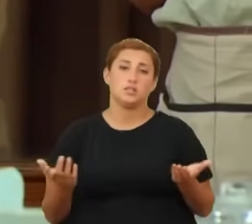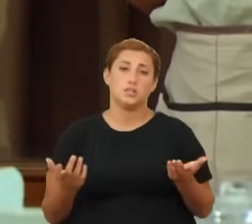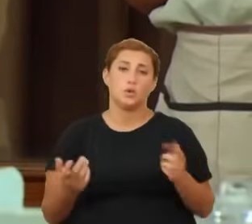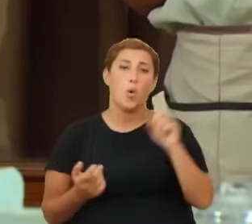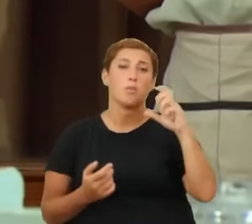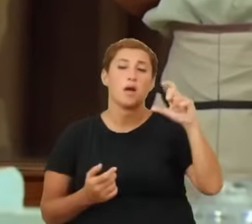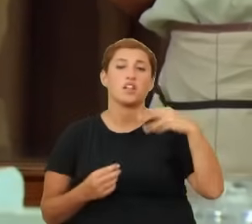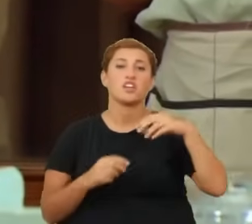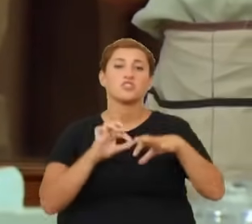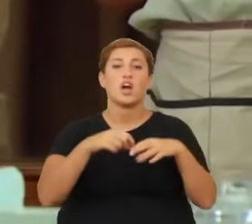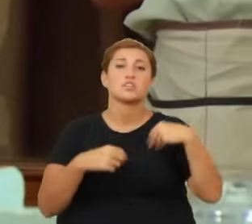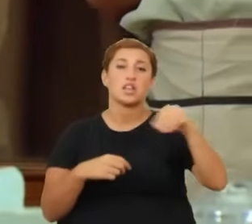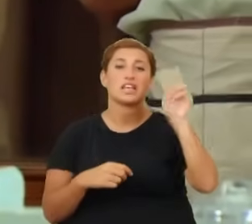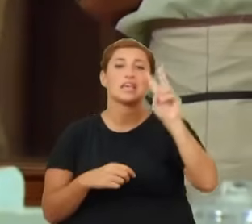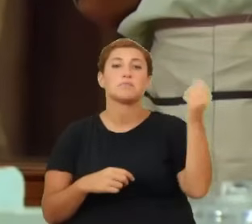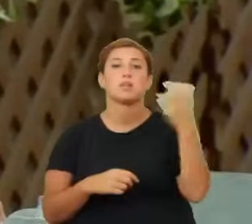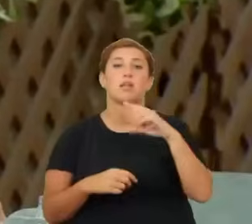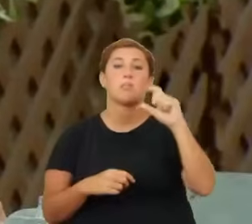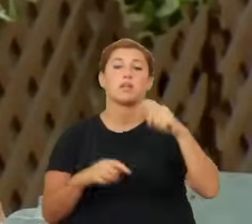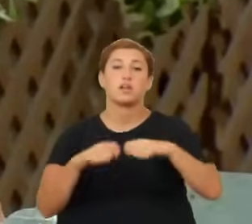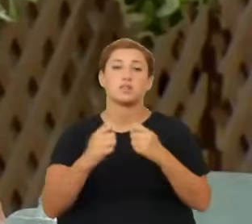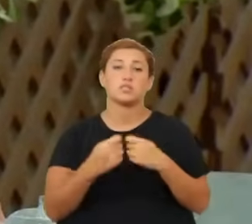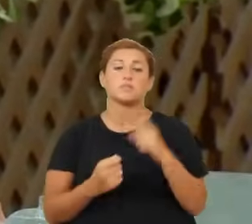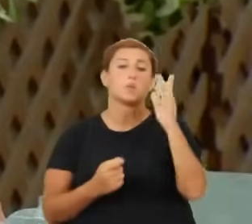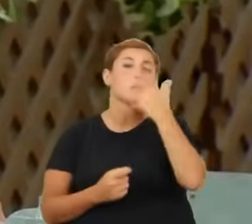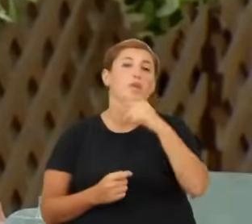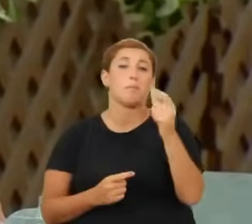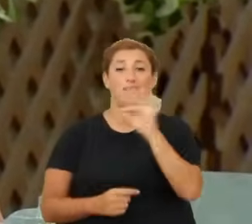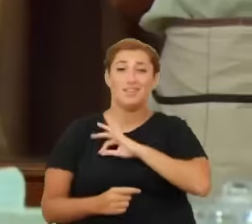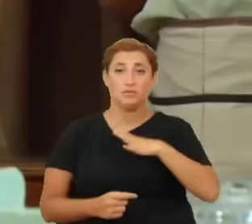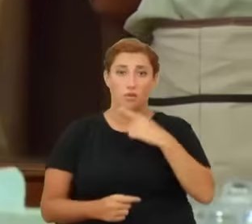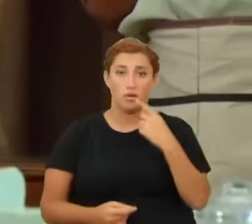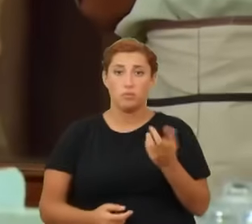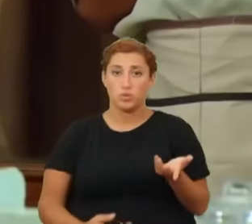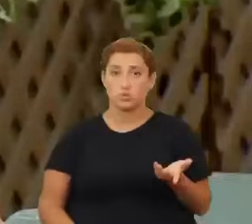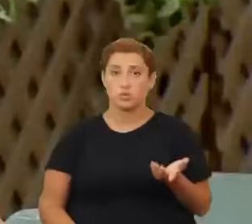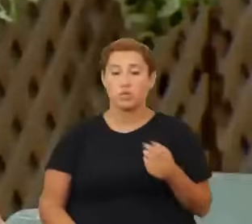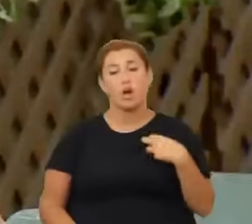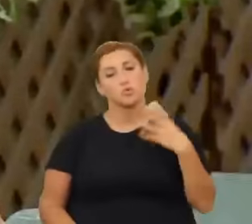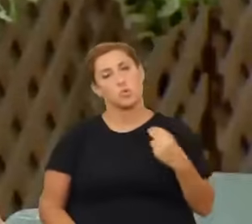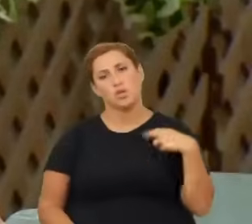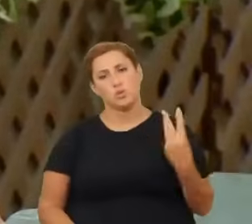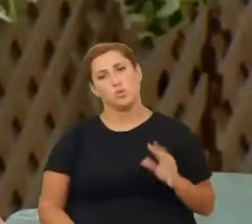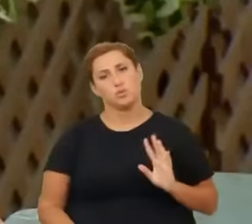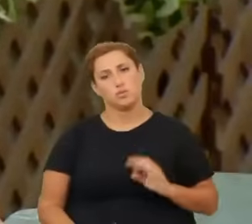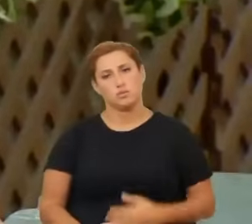10 bardak çay sattırdın, 20 tane bardak kırdın. Bir de utanmadan pay istiyor ya. Aa. Aşk olsun, aşk